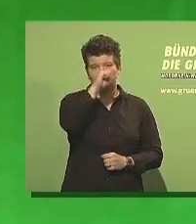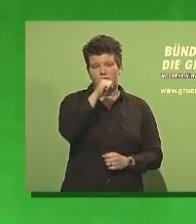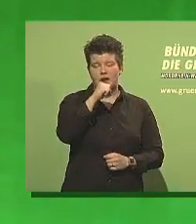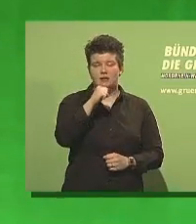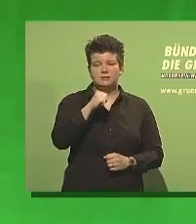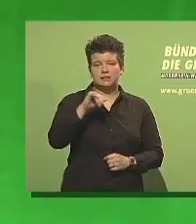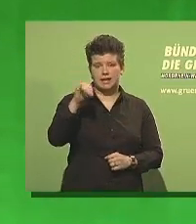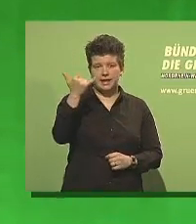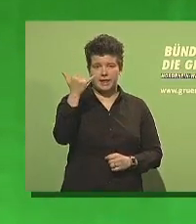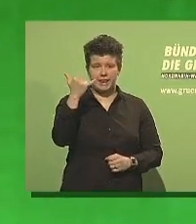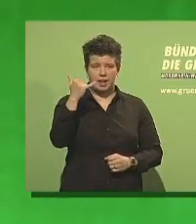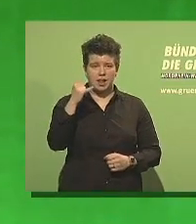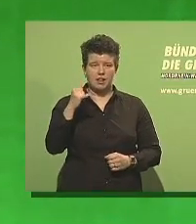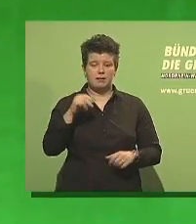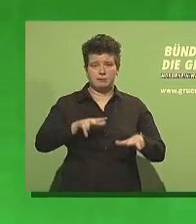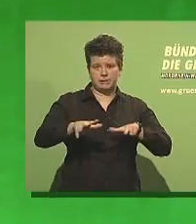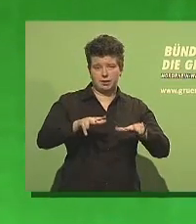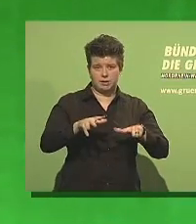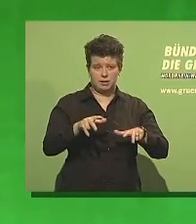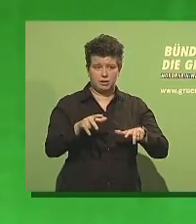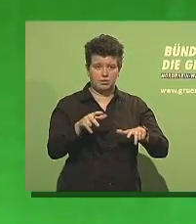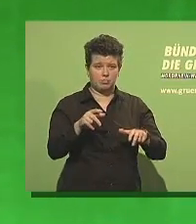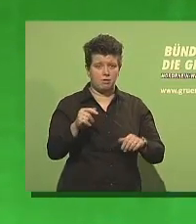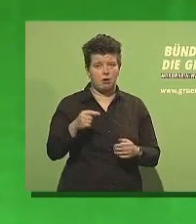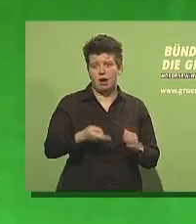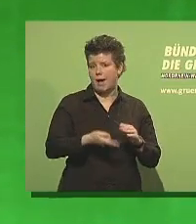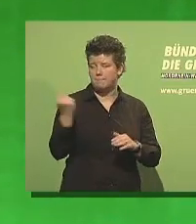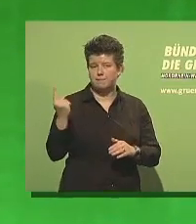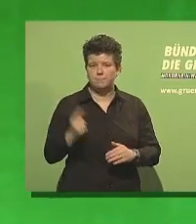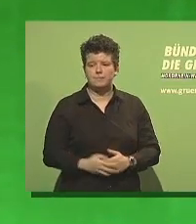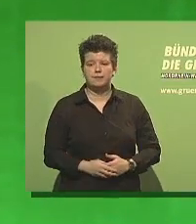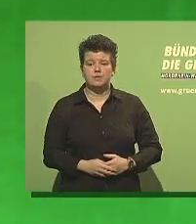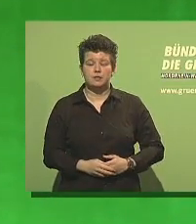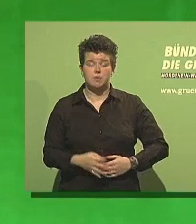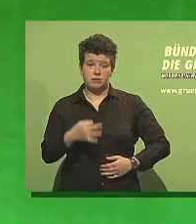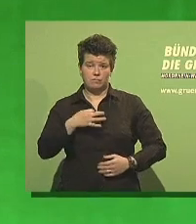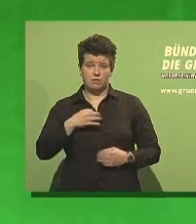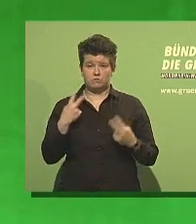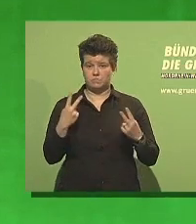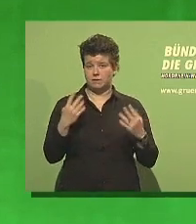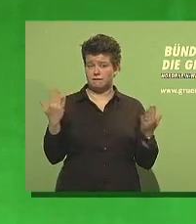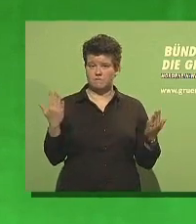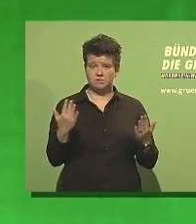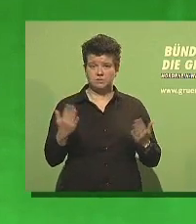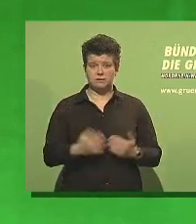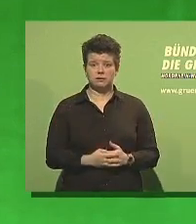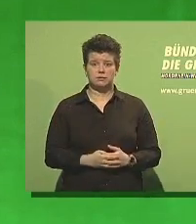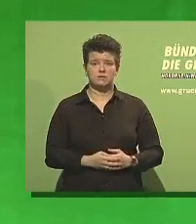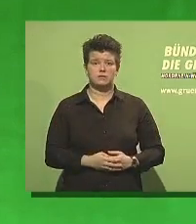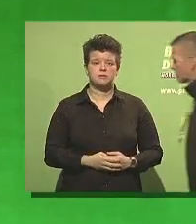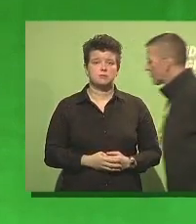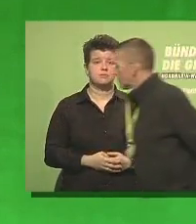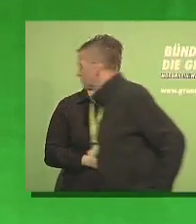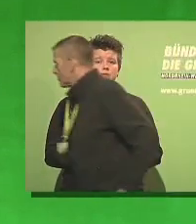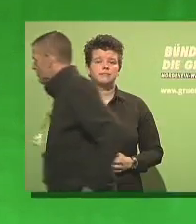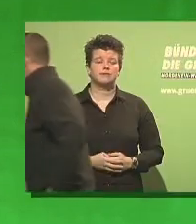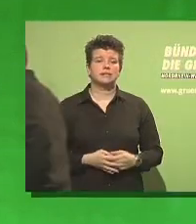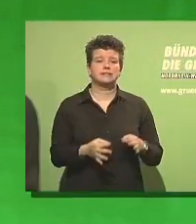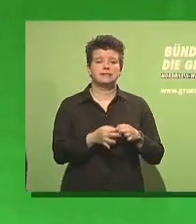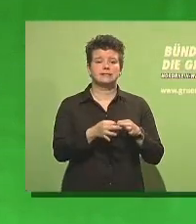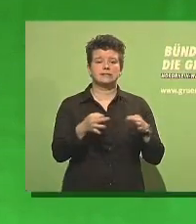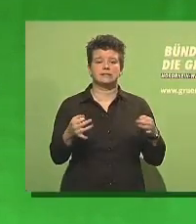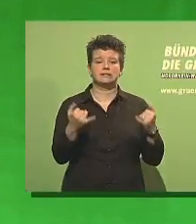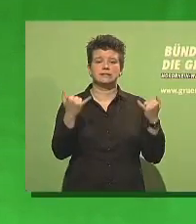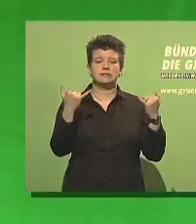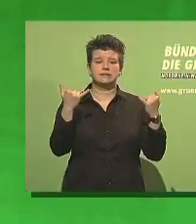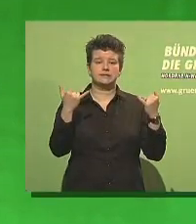abzuwählen. Was mich aber ganz besonders aufgebracht hat, das war der Satz: Jetzt auf einmal